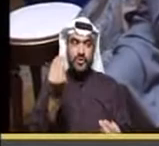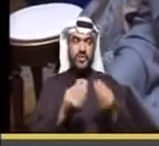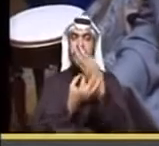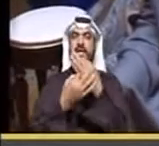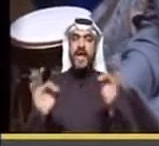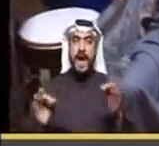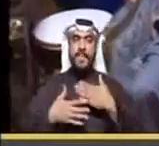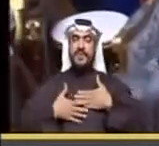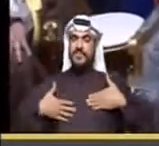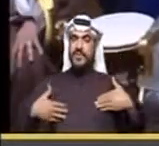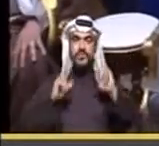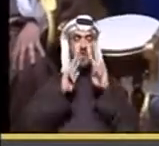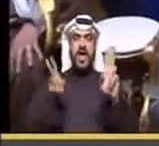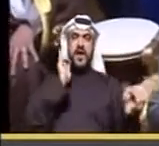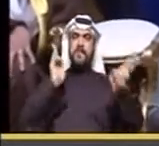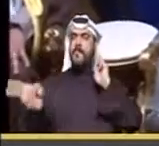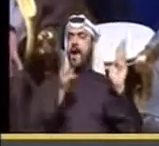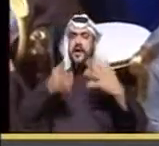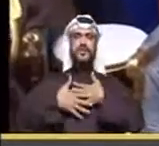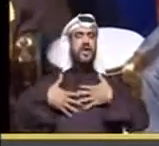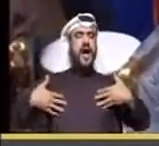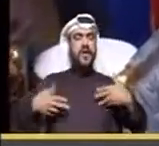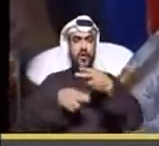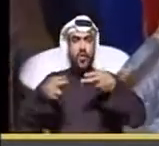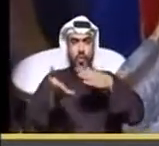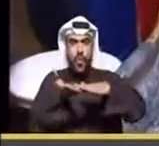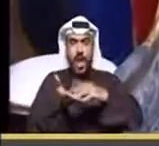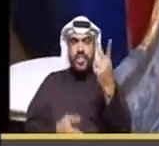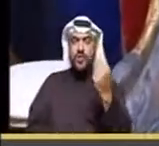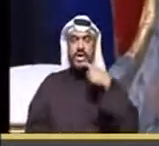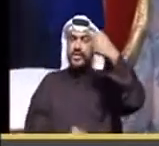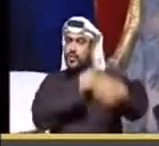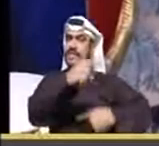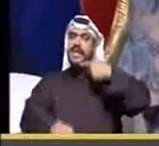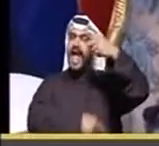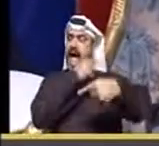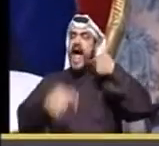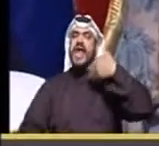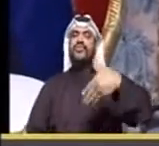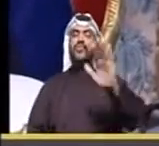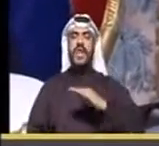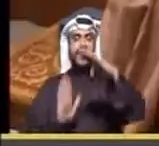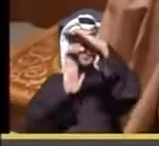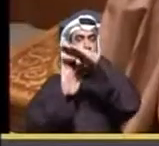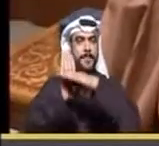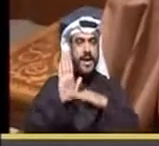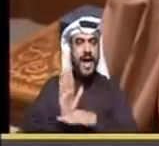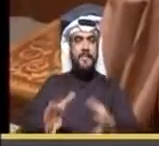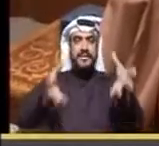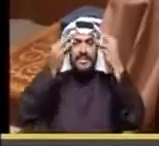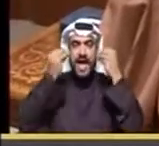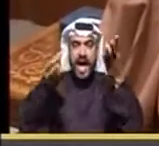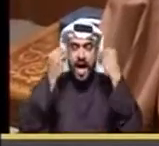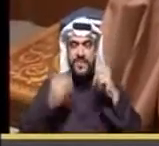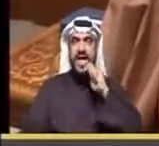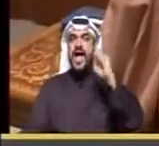العمر يعني المهرجان امانه ما هو مرتبط باليومين، طول السنه عندنا مهرجان، عندنا برامج ثقافيه، دورات تحكيم،